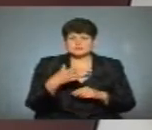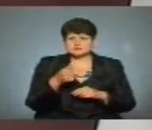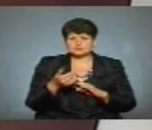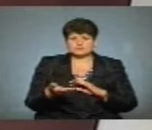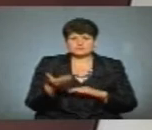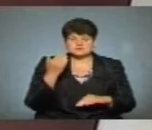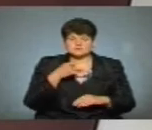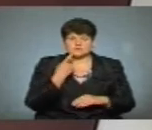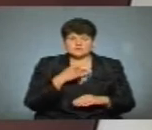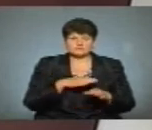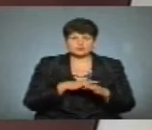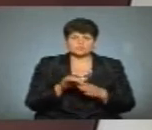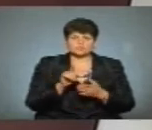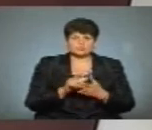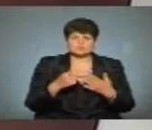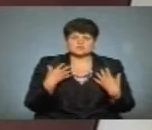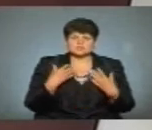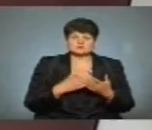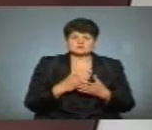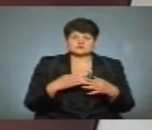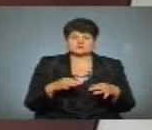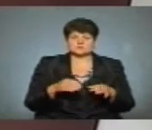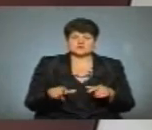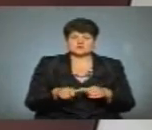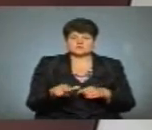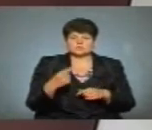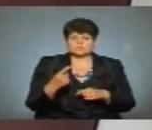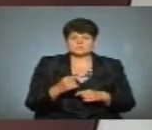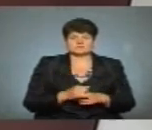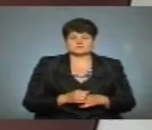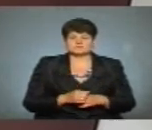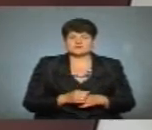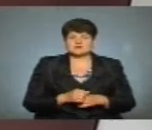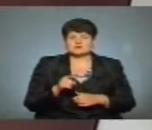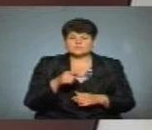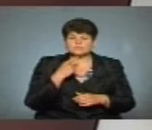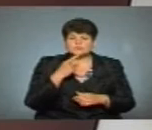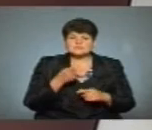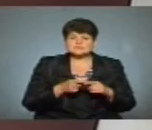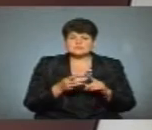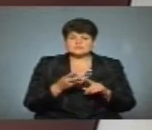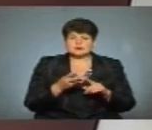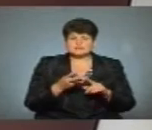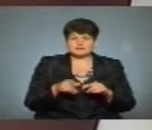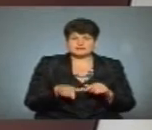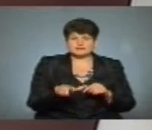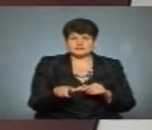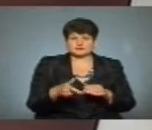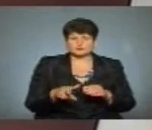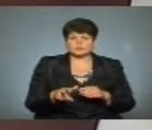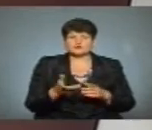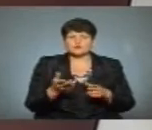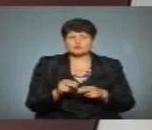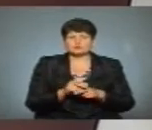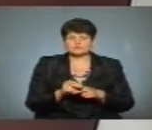тому, каже виконувач обов'язків начальника служби автомобільних доріг області Ігор Раєнчук. Зазначу, це третя ділянка дороги в області,